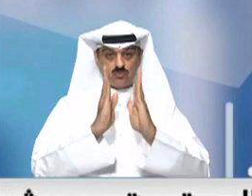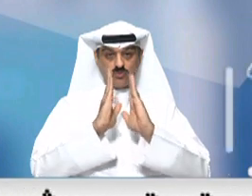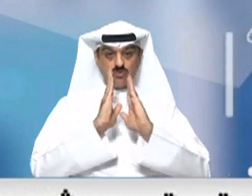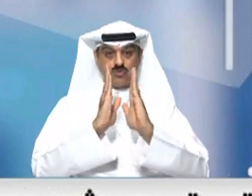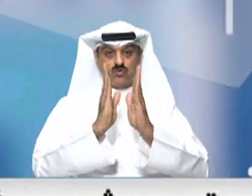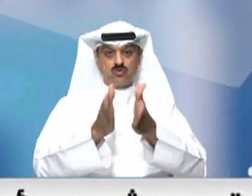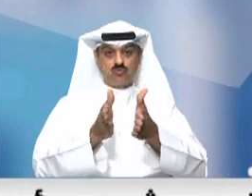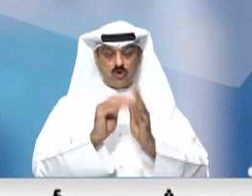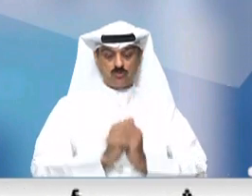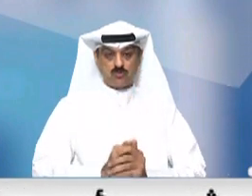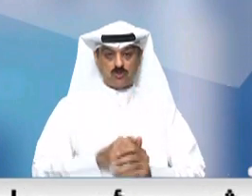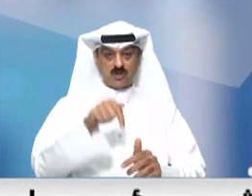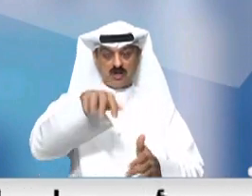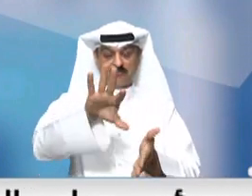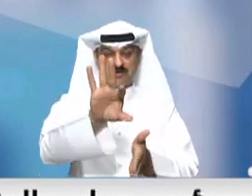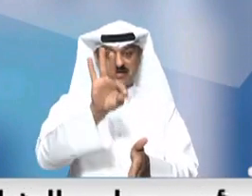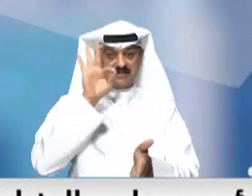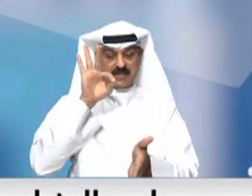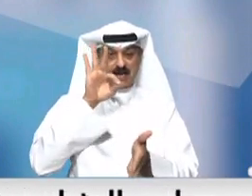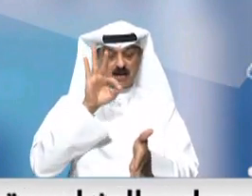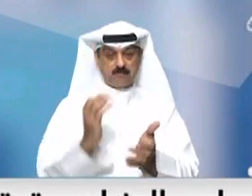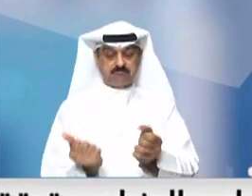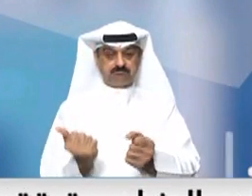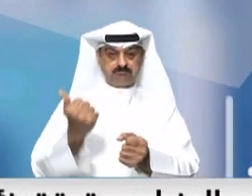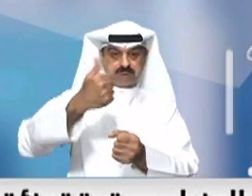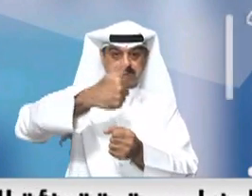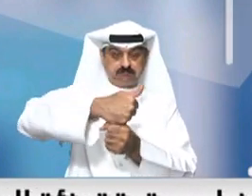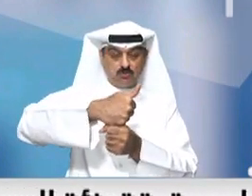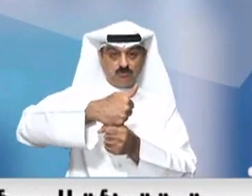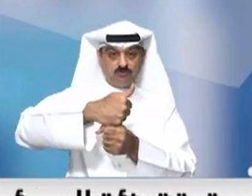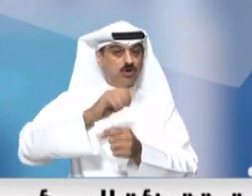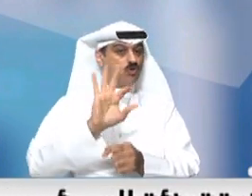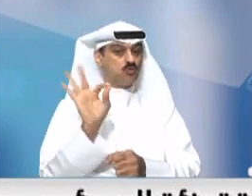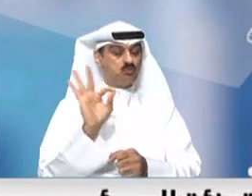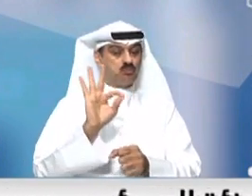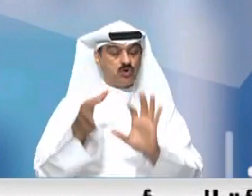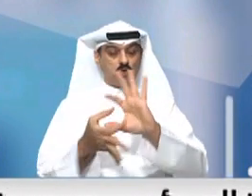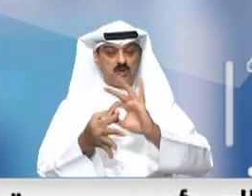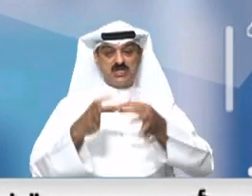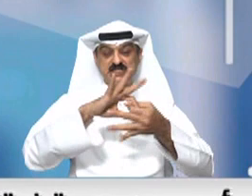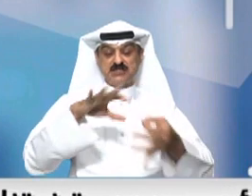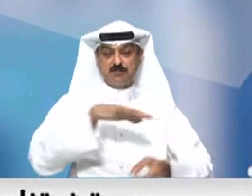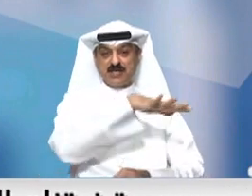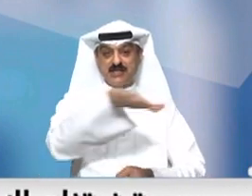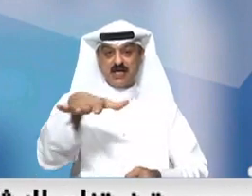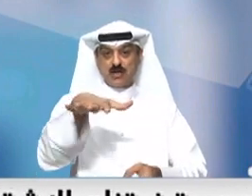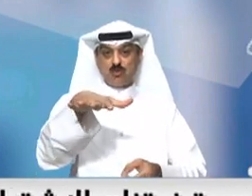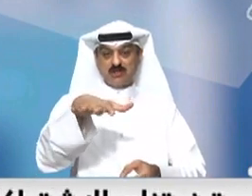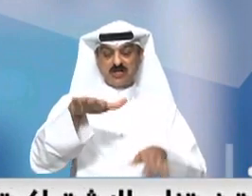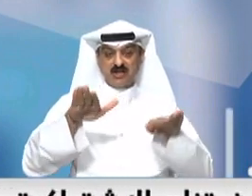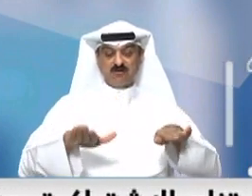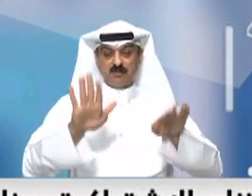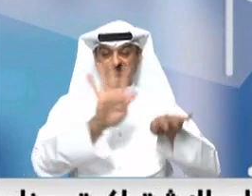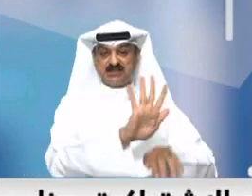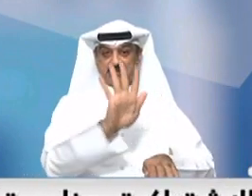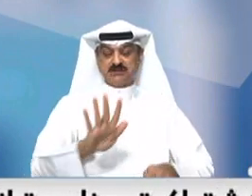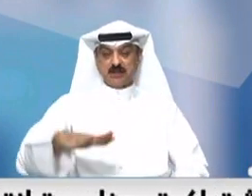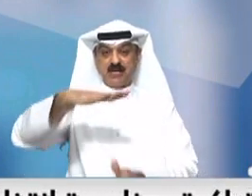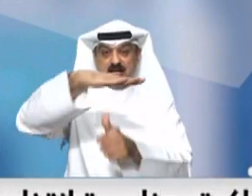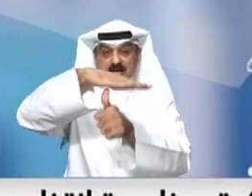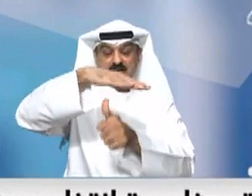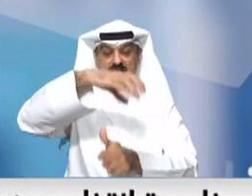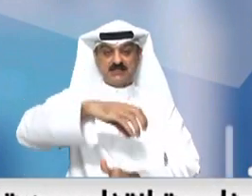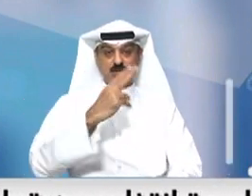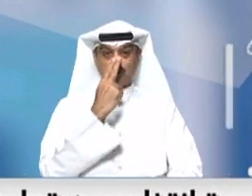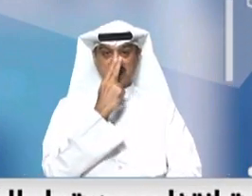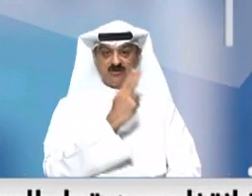التهاني بمناسبه انتخابه من قبل الجمعيه الوطنيه الفيتناميه البرلمان رئيسا لجمهوريه فيتنام